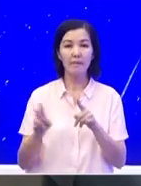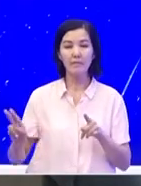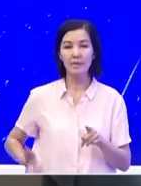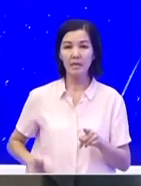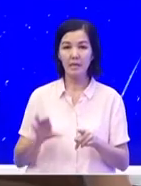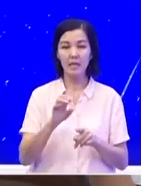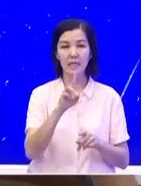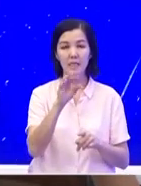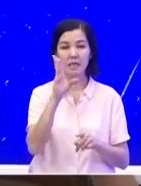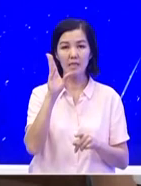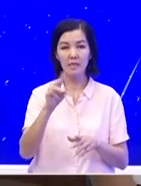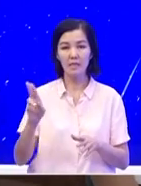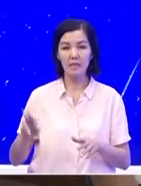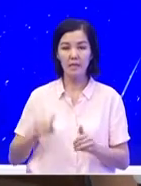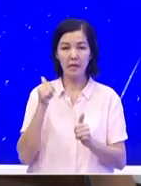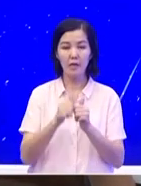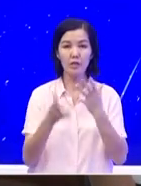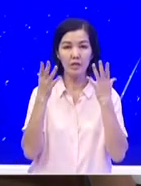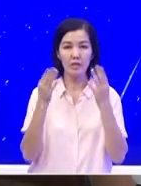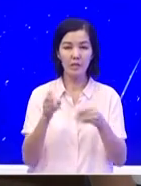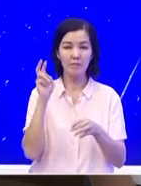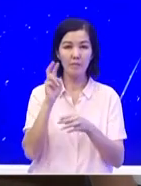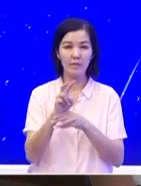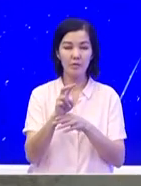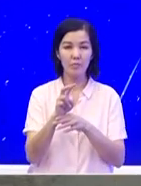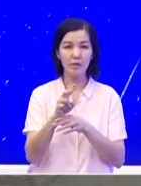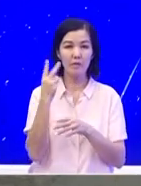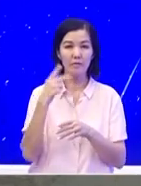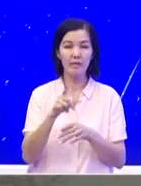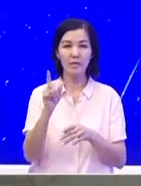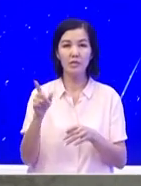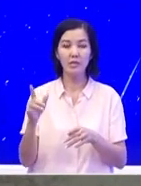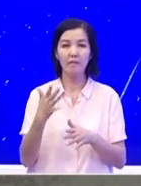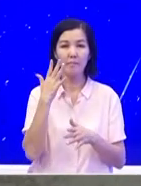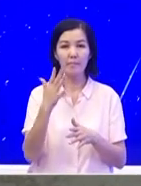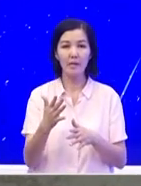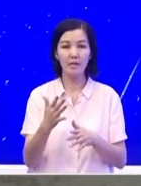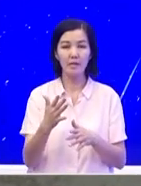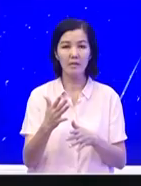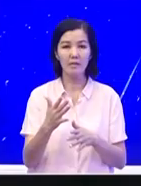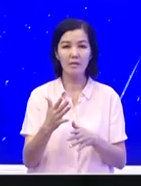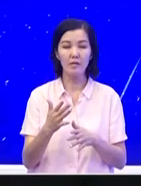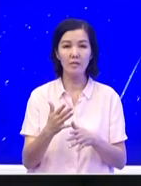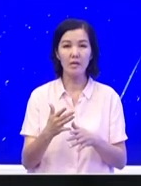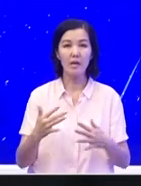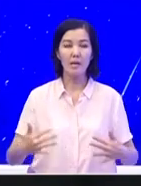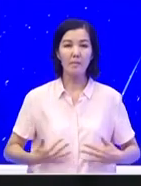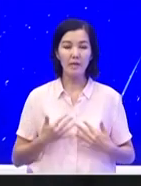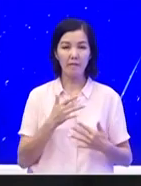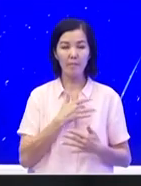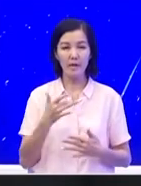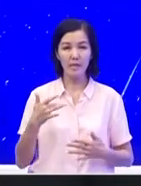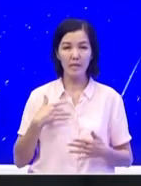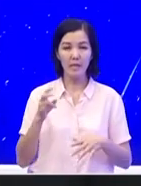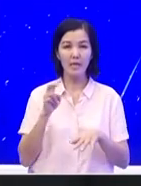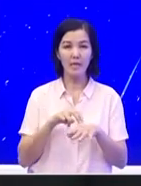больницы Жамили Абеовой, ежедневно к ним поступает около 20 человек, пятеро из них с симптомами острых респираторных заболеваний. Российские